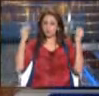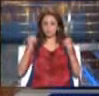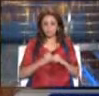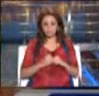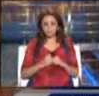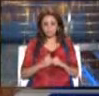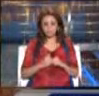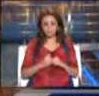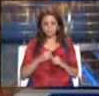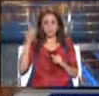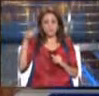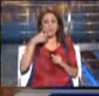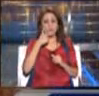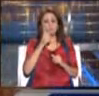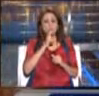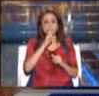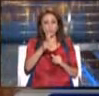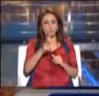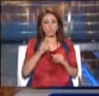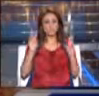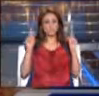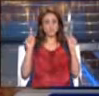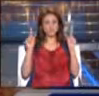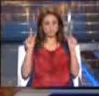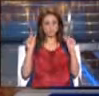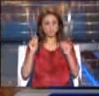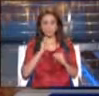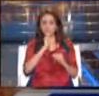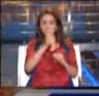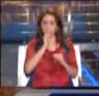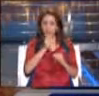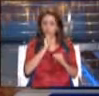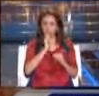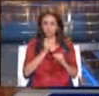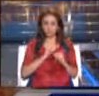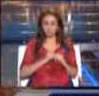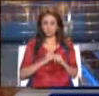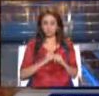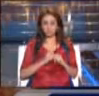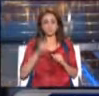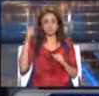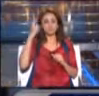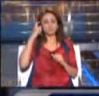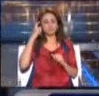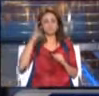ما بيبقاش في معلنين على القنوات أو على البرامج، فبالتالي بيروحوا